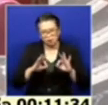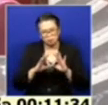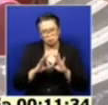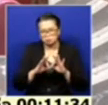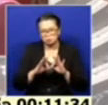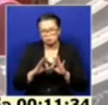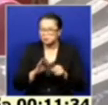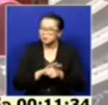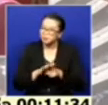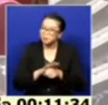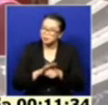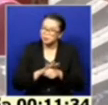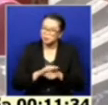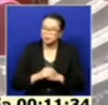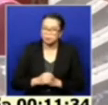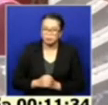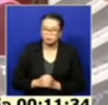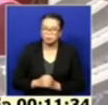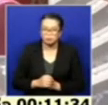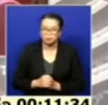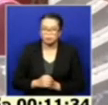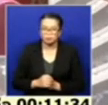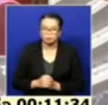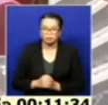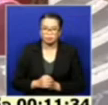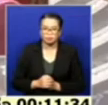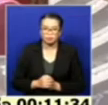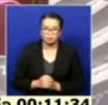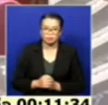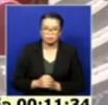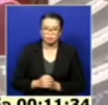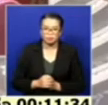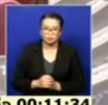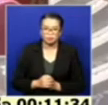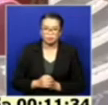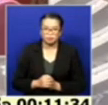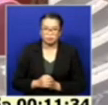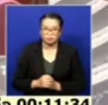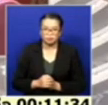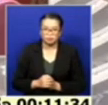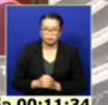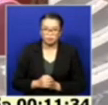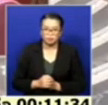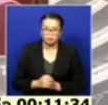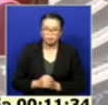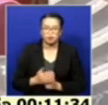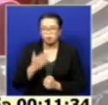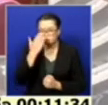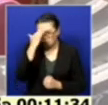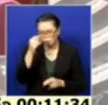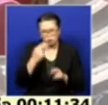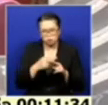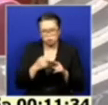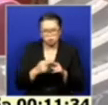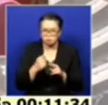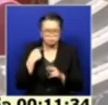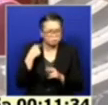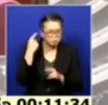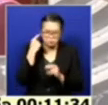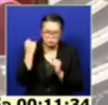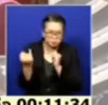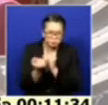เรื่องของคุณวันเฉลิมไม่ได้จะเรียกว่าไม่ได้มีลำดับของความสำคั